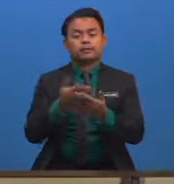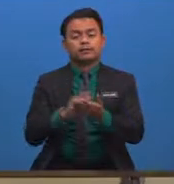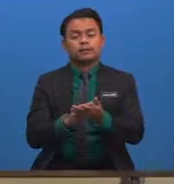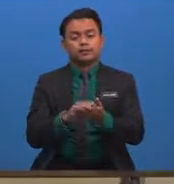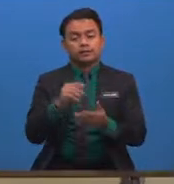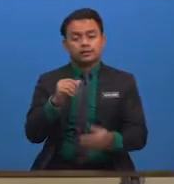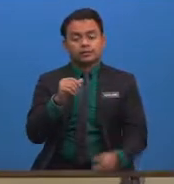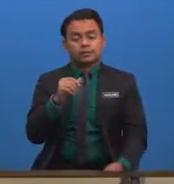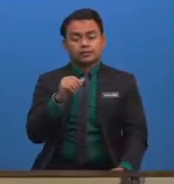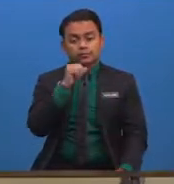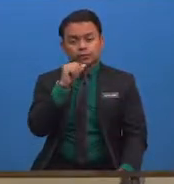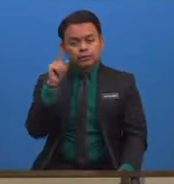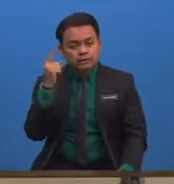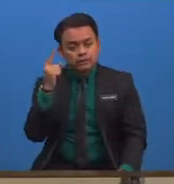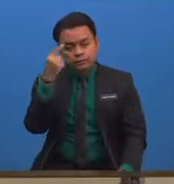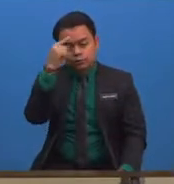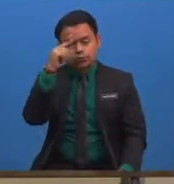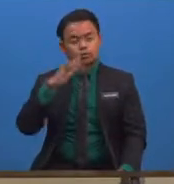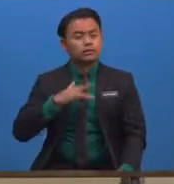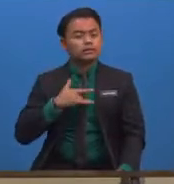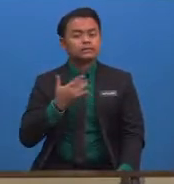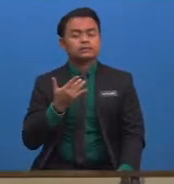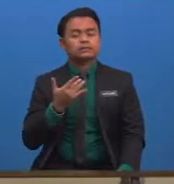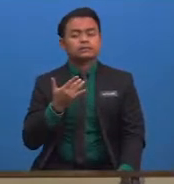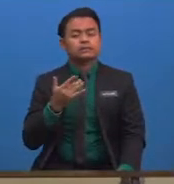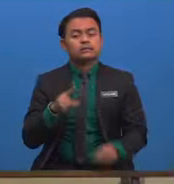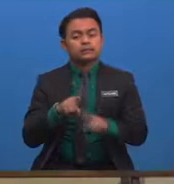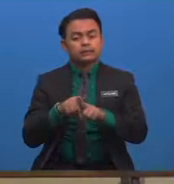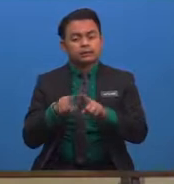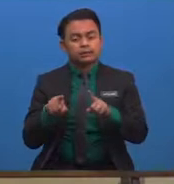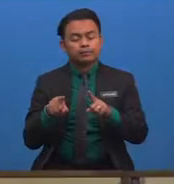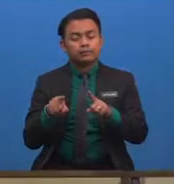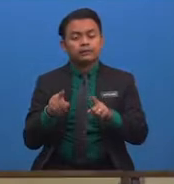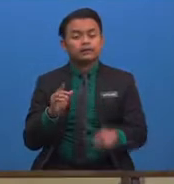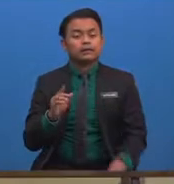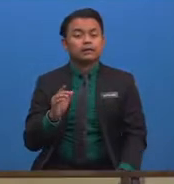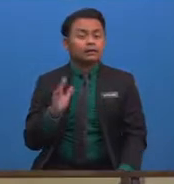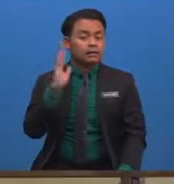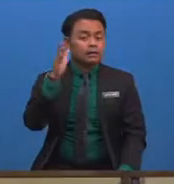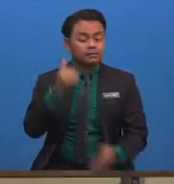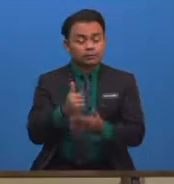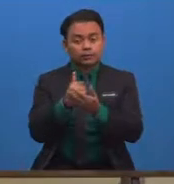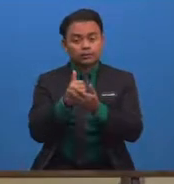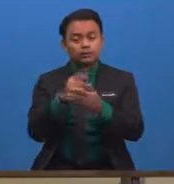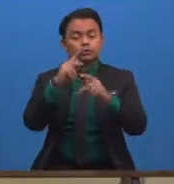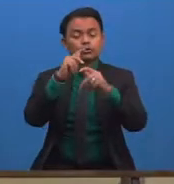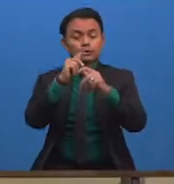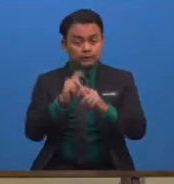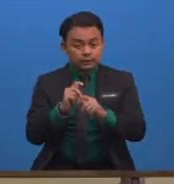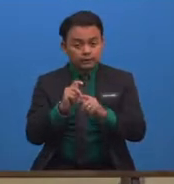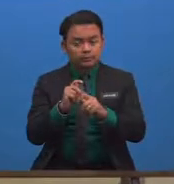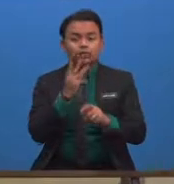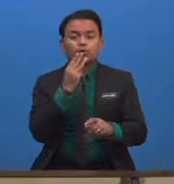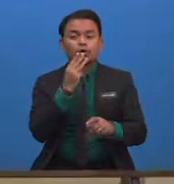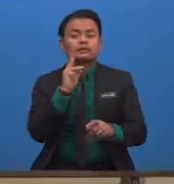perasa, malah sebagai bahan yang akan membantu mengekalkan warna sayur-sayuran. Nyalakan